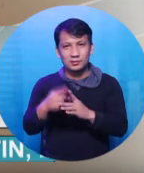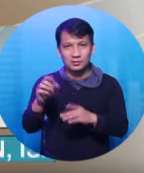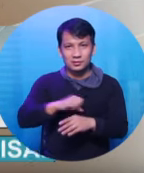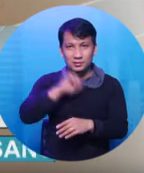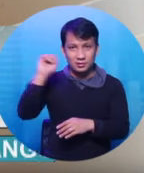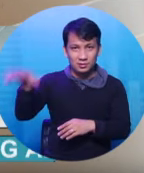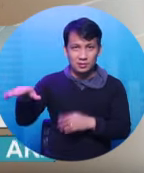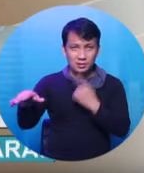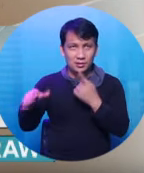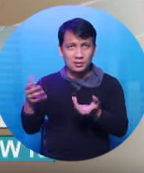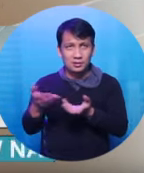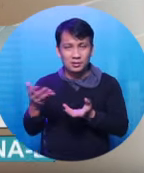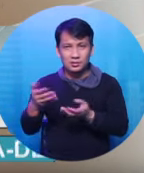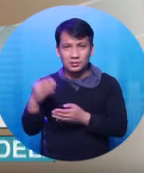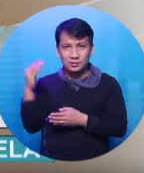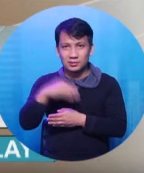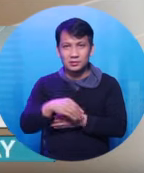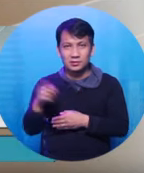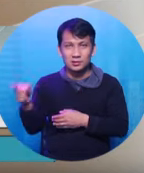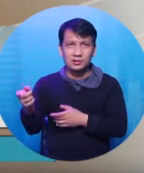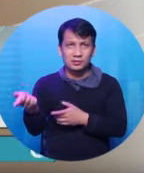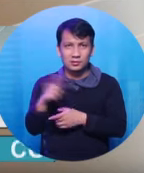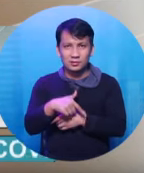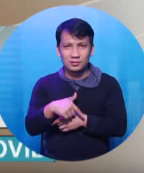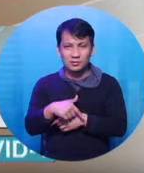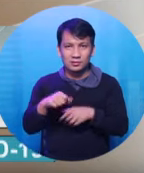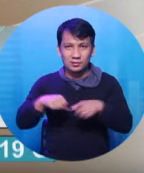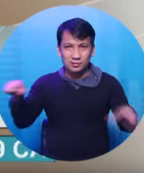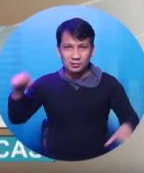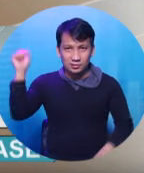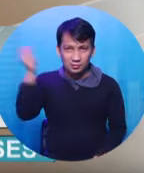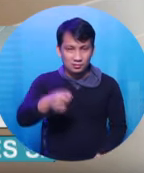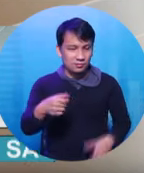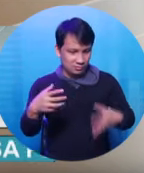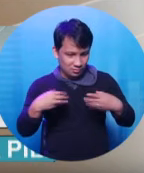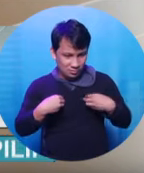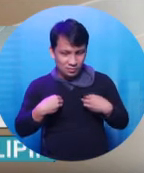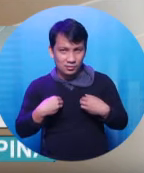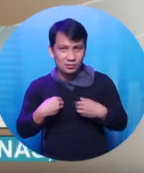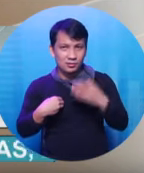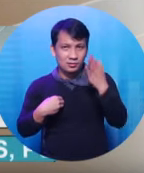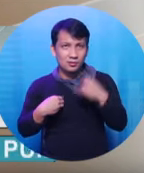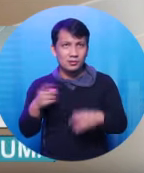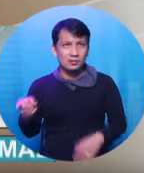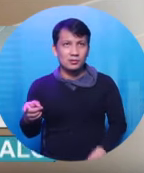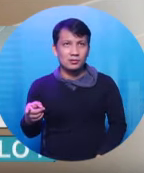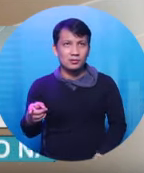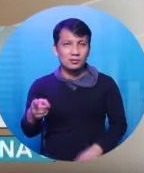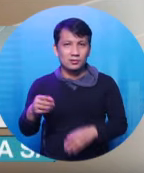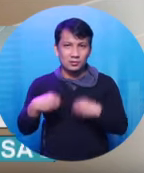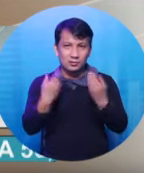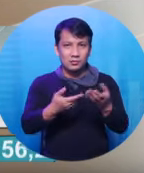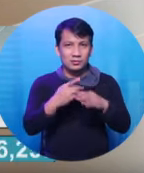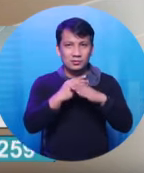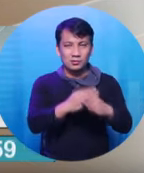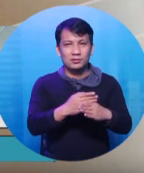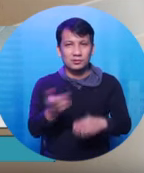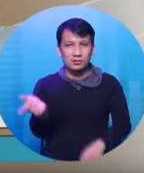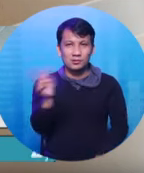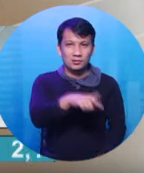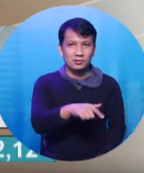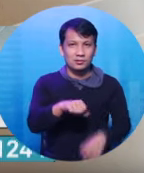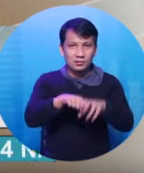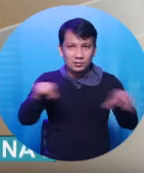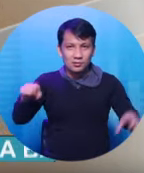ng bintang na nanaga siya. Inamin niya, o nanaga siya, pero bigay siya ng depensa niya, kaya ka